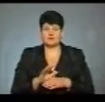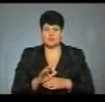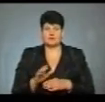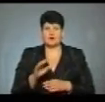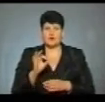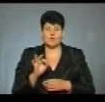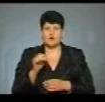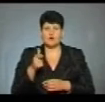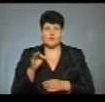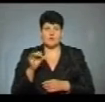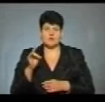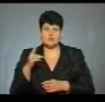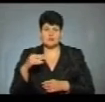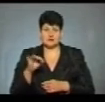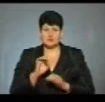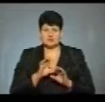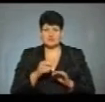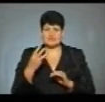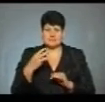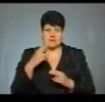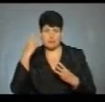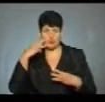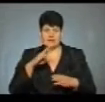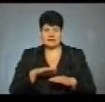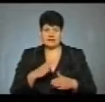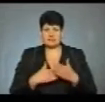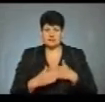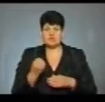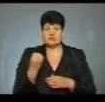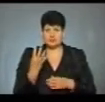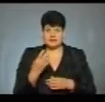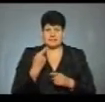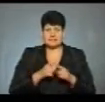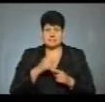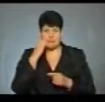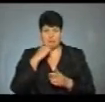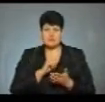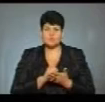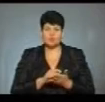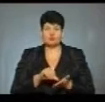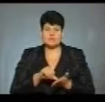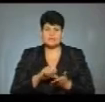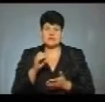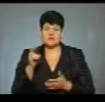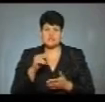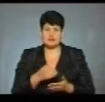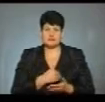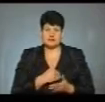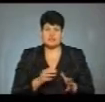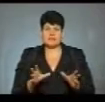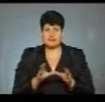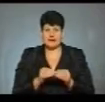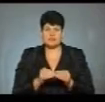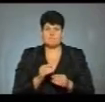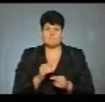Ольга Гордієнко повідомила, 30 моделей – це діти з інвалідністю, ще 14 – пенсіонери, учасники соціальної ініціативи «Єднання